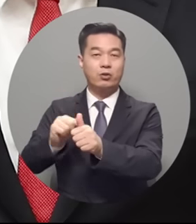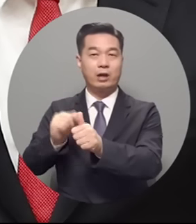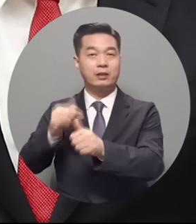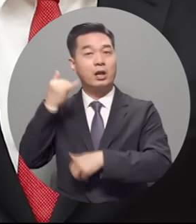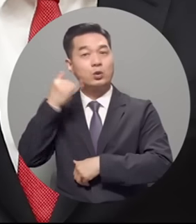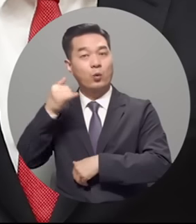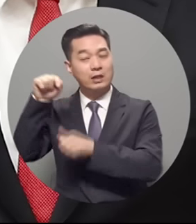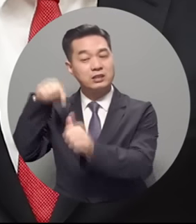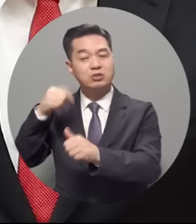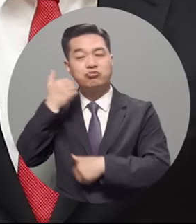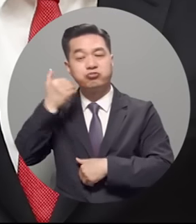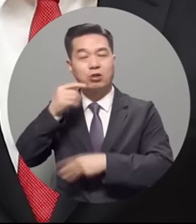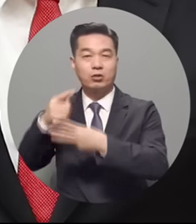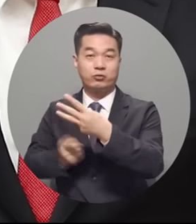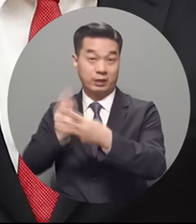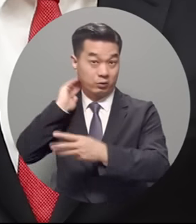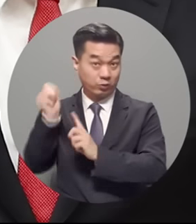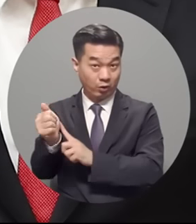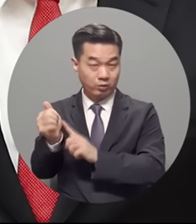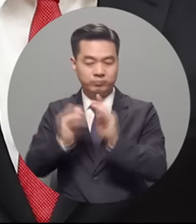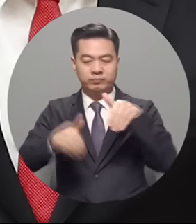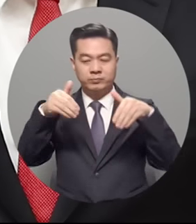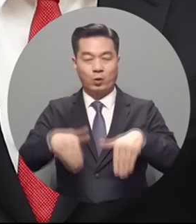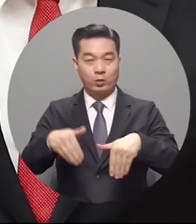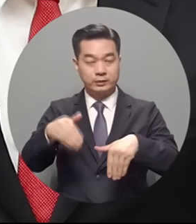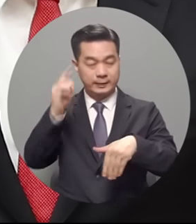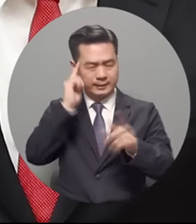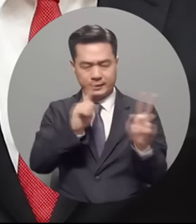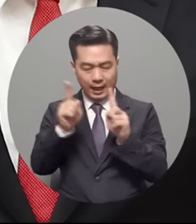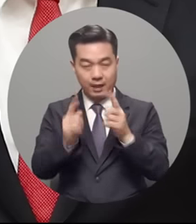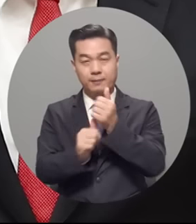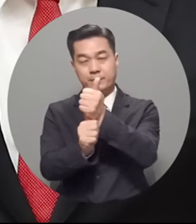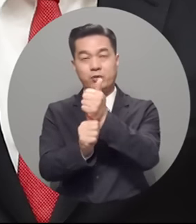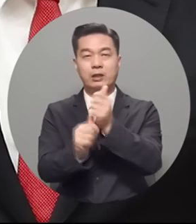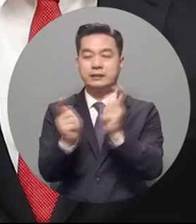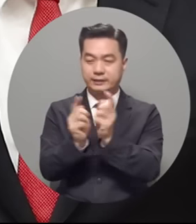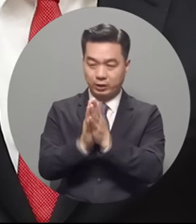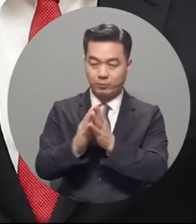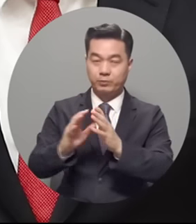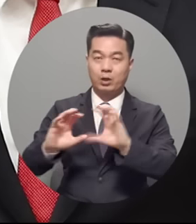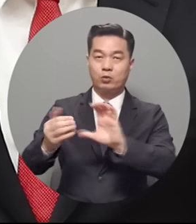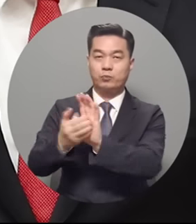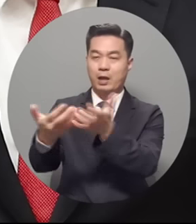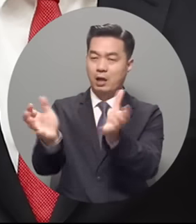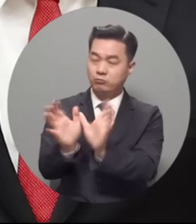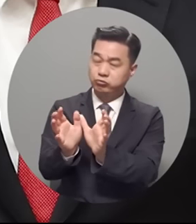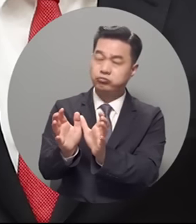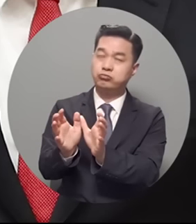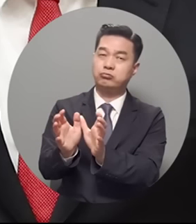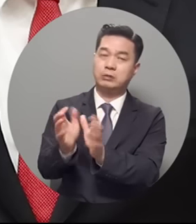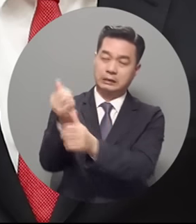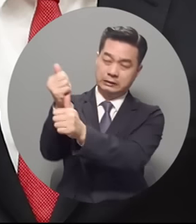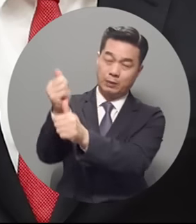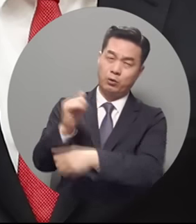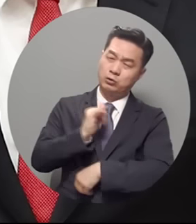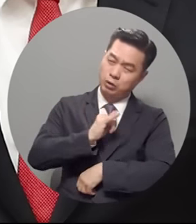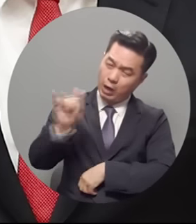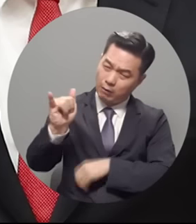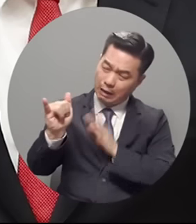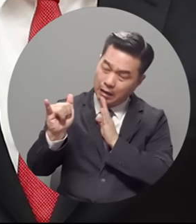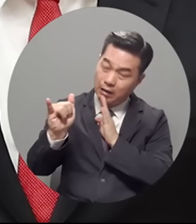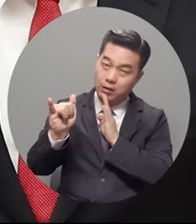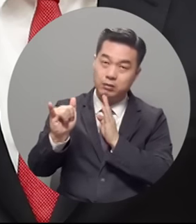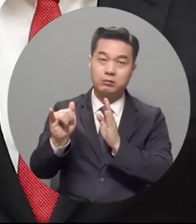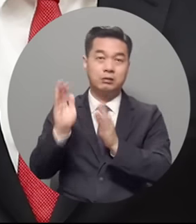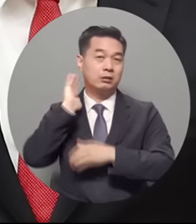윤석열 대통령인지, 공직기강 비서관이 직접 국방부 참모에게 전화를 건 행위가 통상적인지를 묻고 대통령 본인은